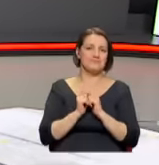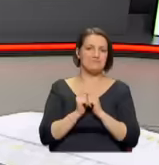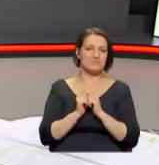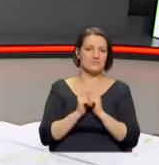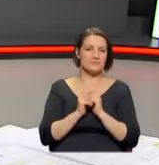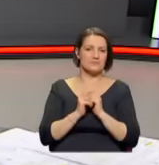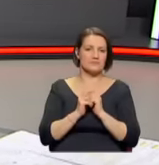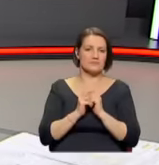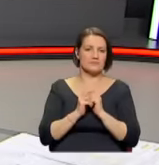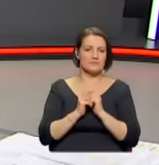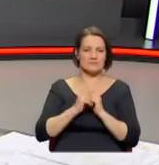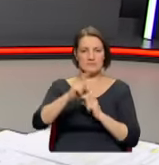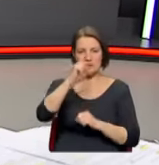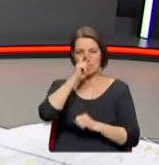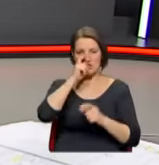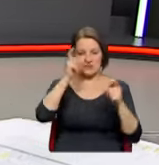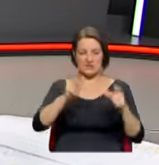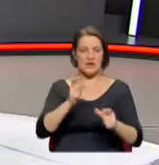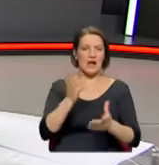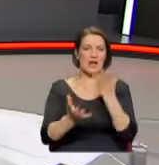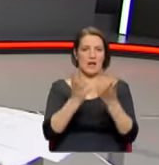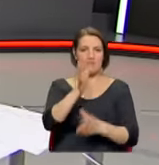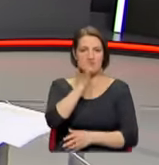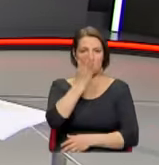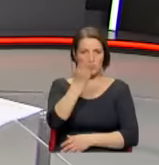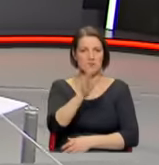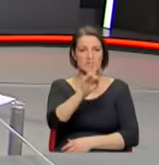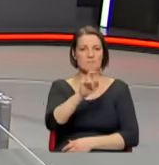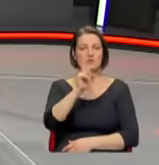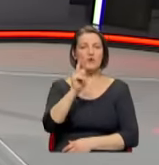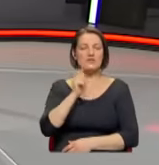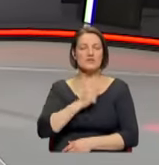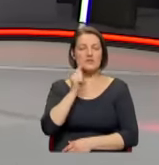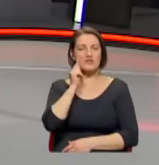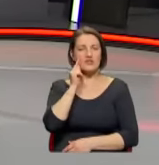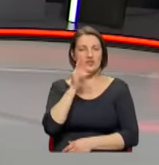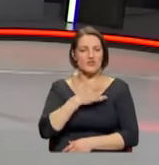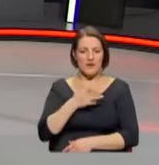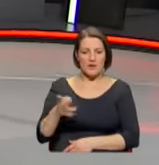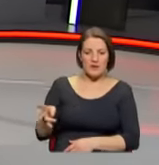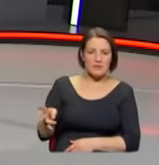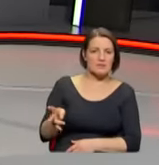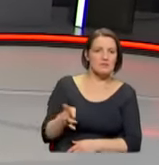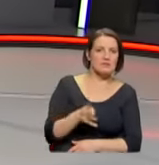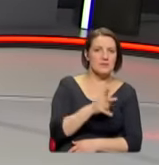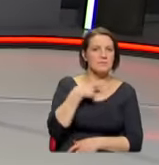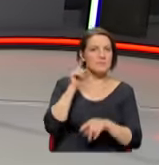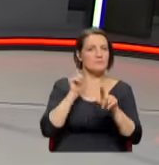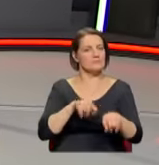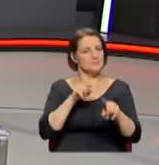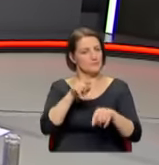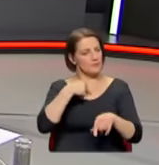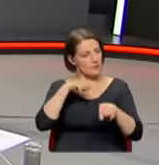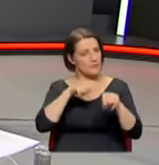Evet, Beşiktaş'taki yangın. Biliyorsunuz 29 can gitti. Peşindeyiz,